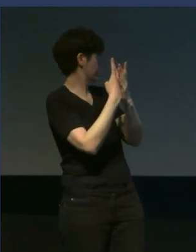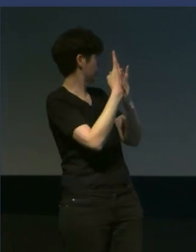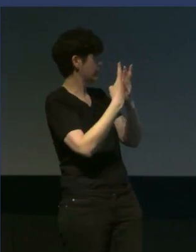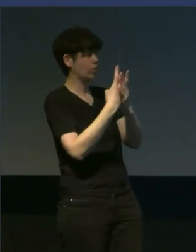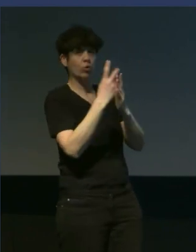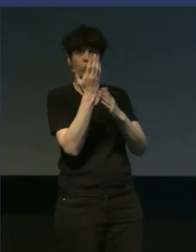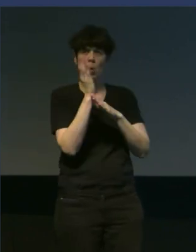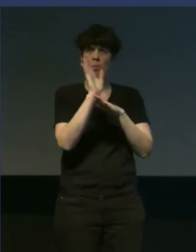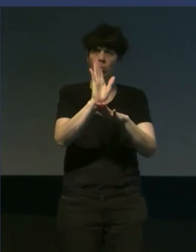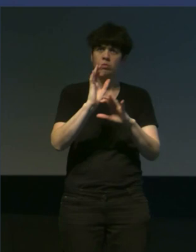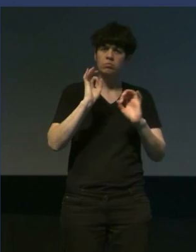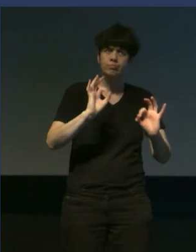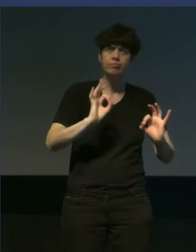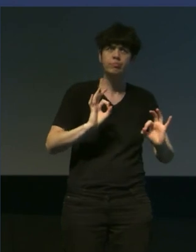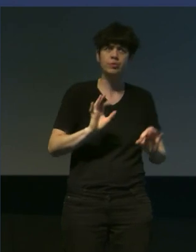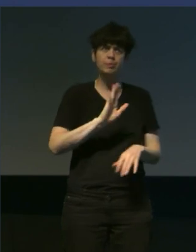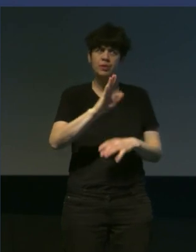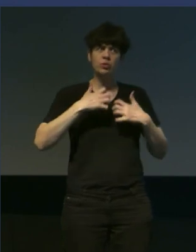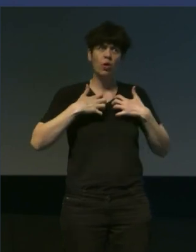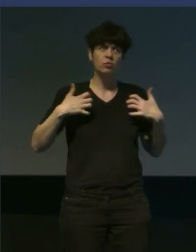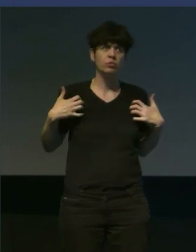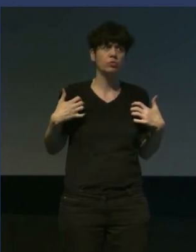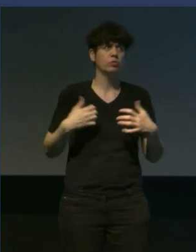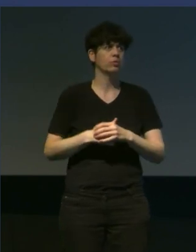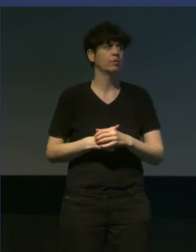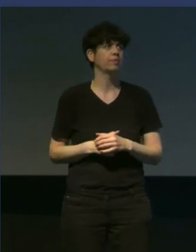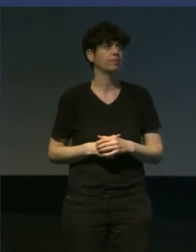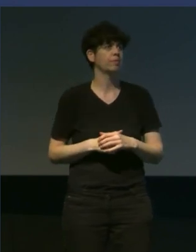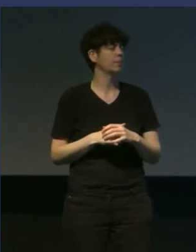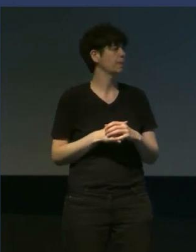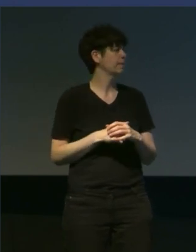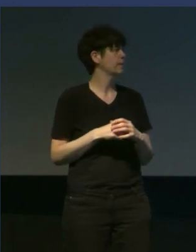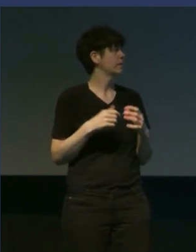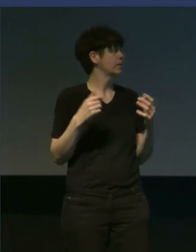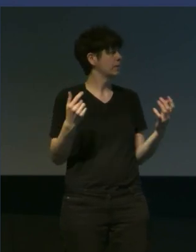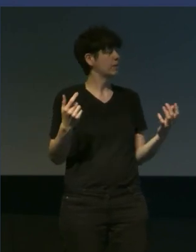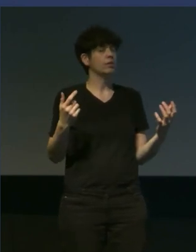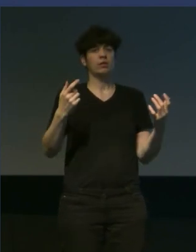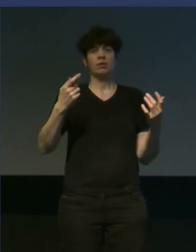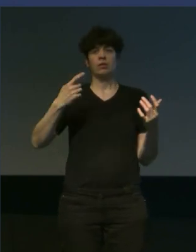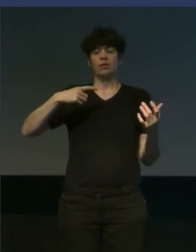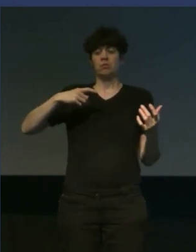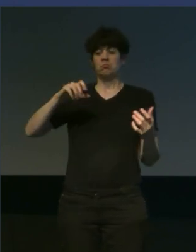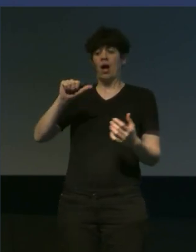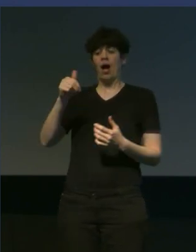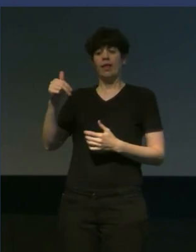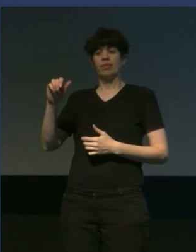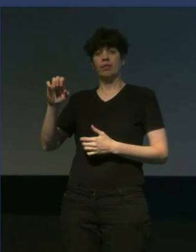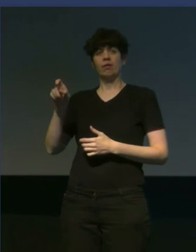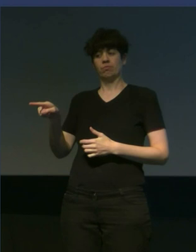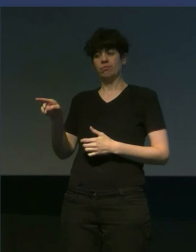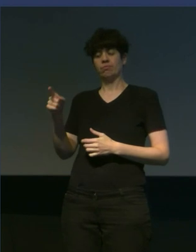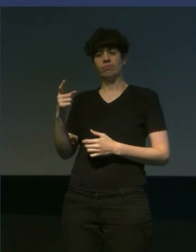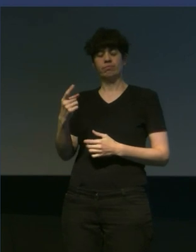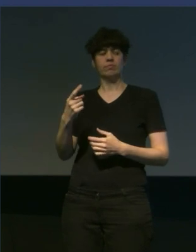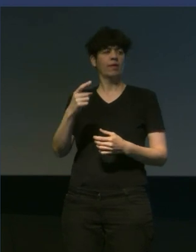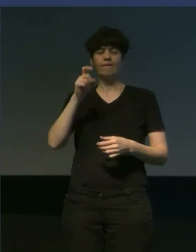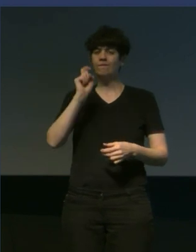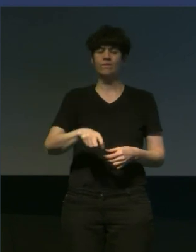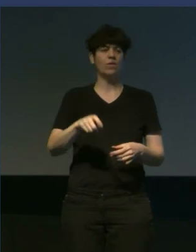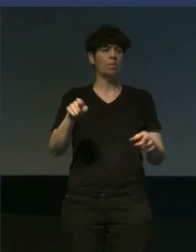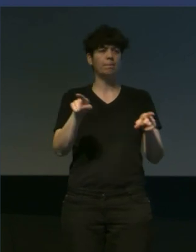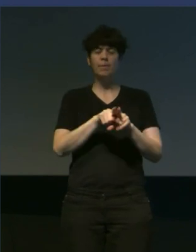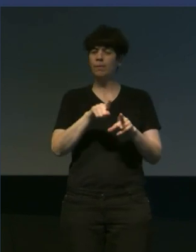comme si c'était quelque chose de scientifique. Et donc, en fait, on s'est dit, enfin, Anne s'est dit, il faut absolument que nous aussi, on ait une